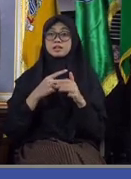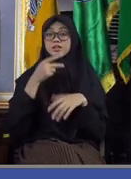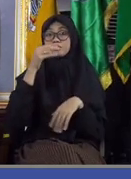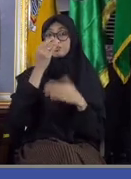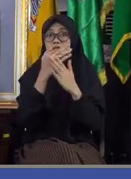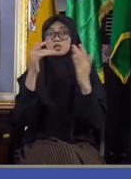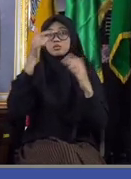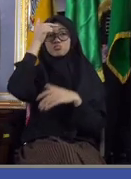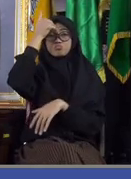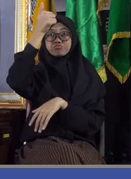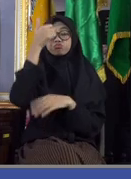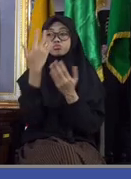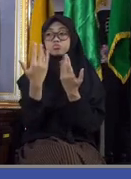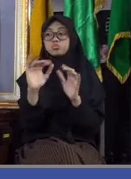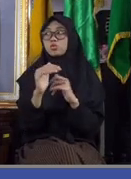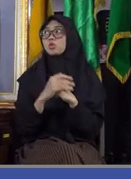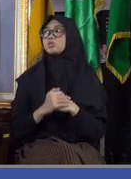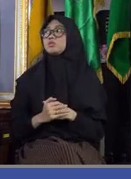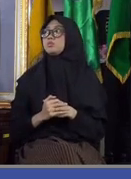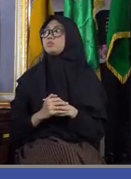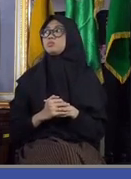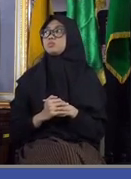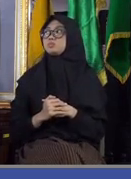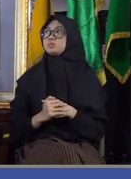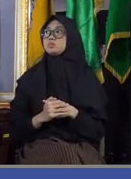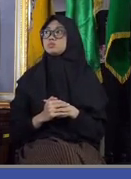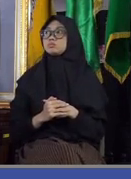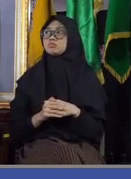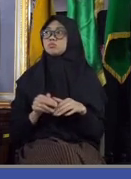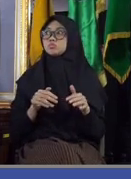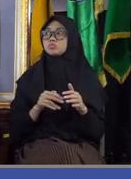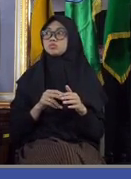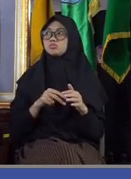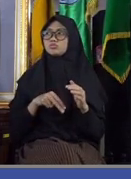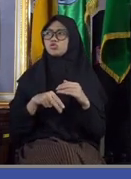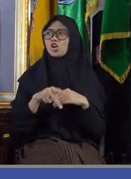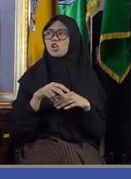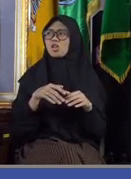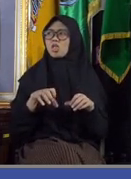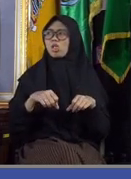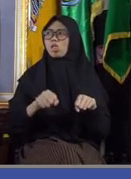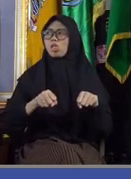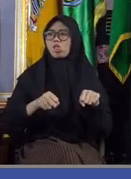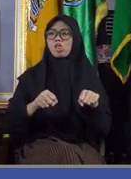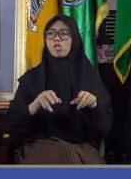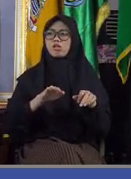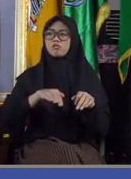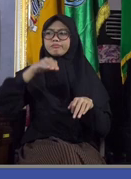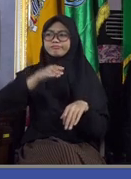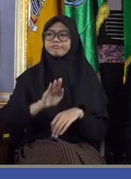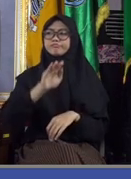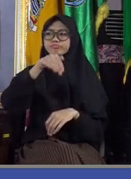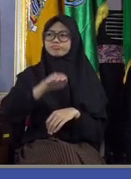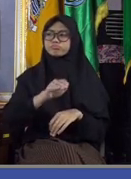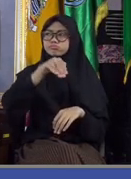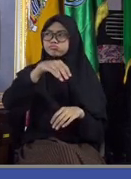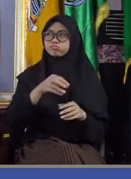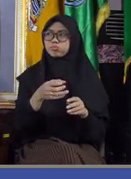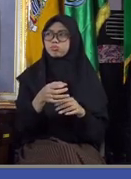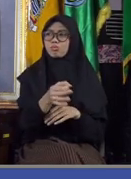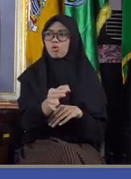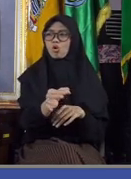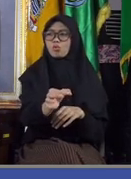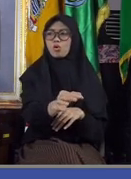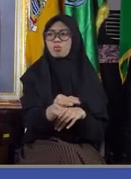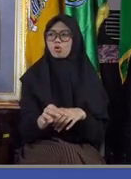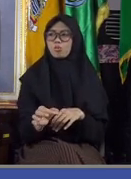ini ini via Facebook Nah jalani bentet dan sebagainya maka sekarang kita dituntut untuk peduli dan membuat kualitas